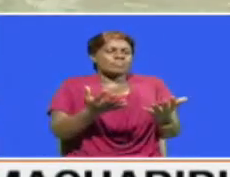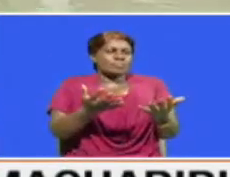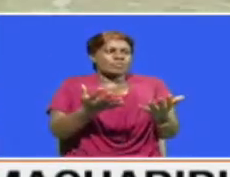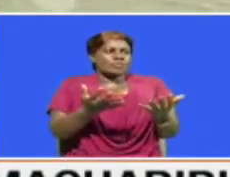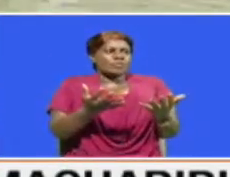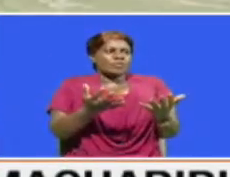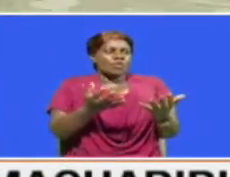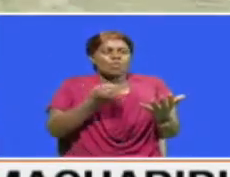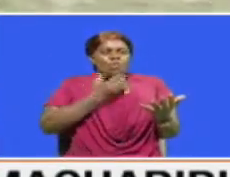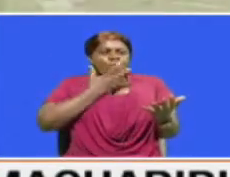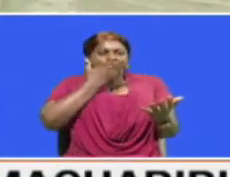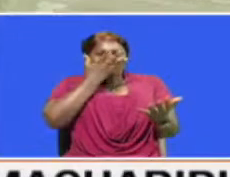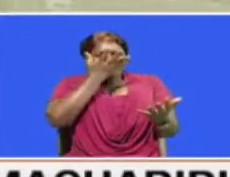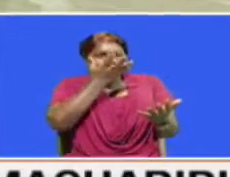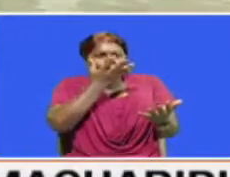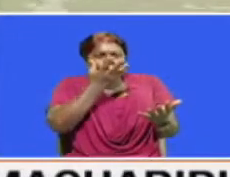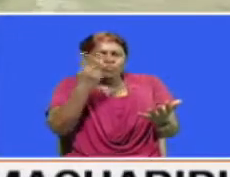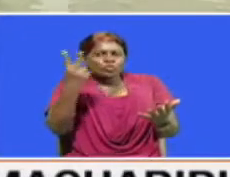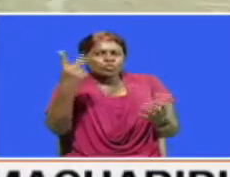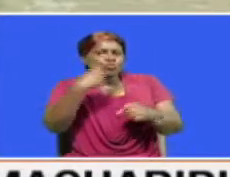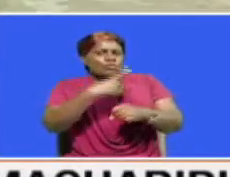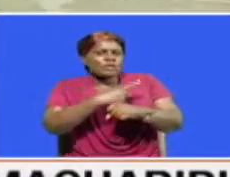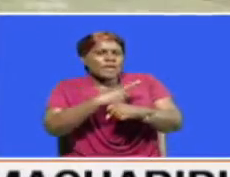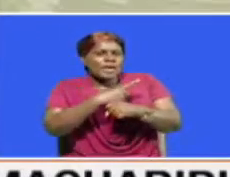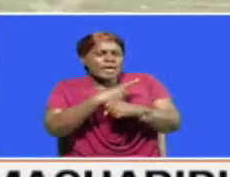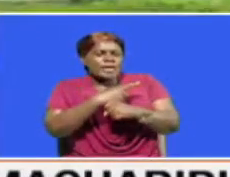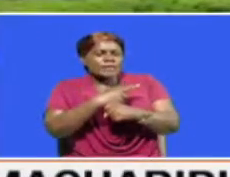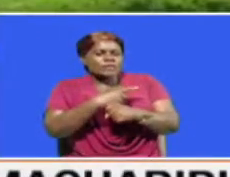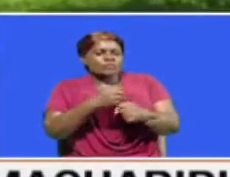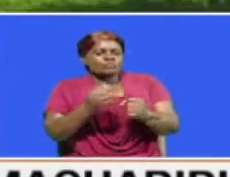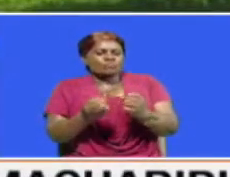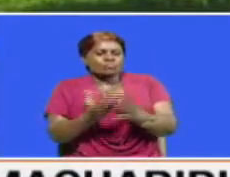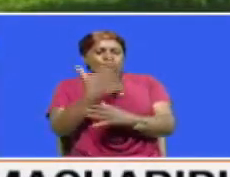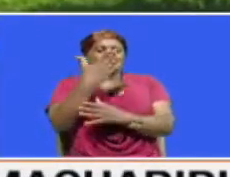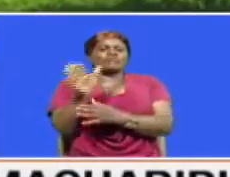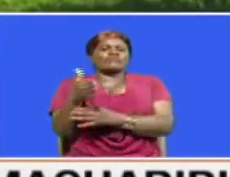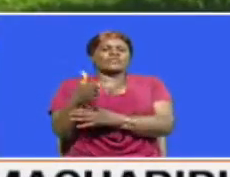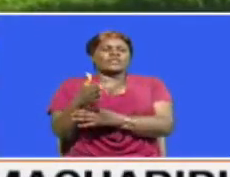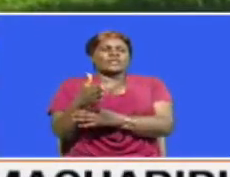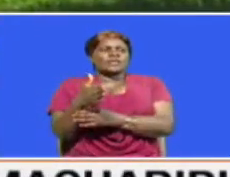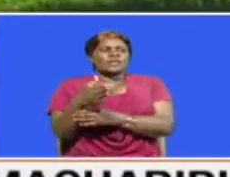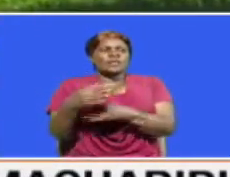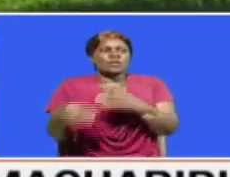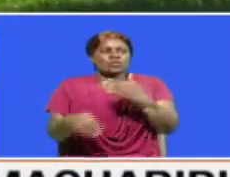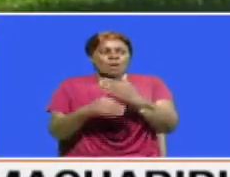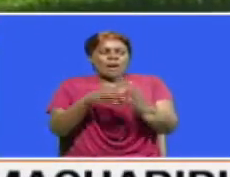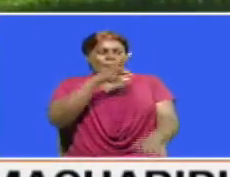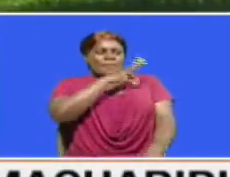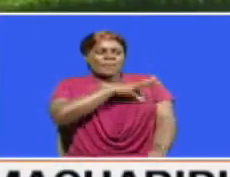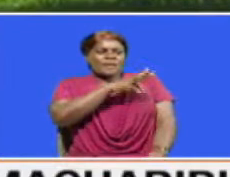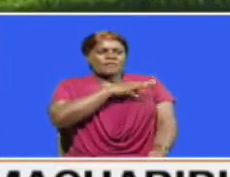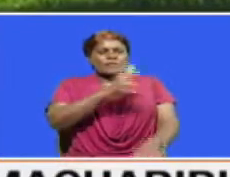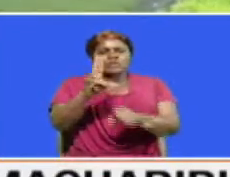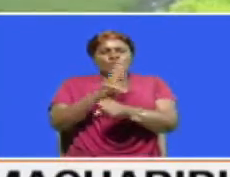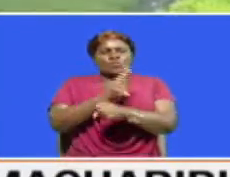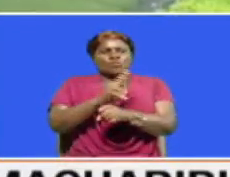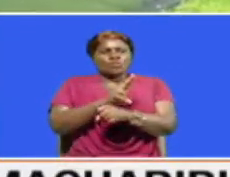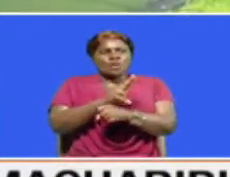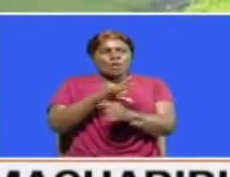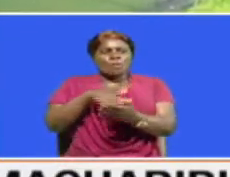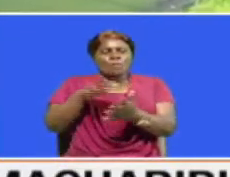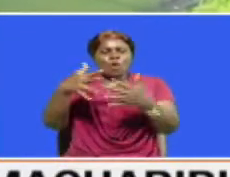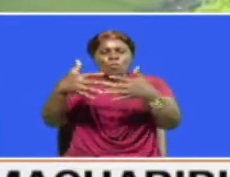kifaa chenye joto, na baada ya siku mbili wanaanguliwa. Ili kuongeza mapato, wanatumia ujanja